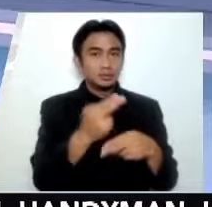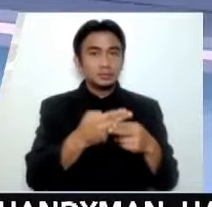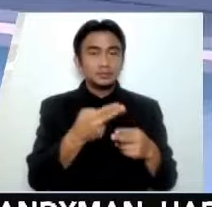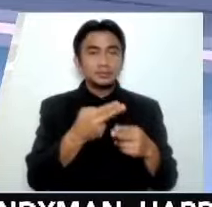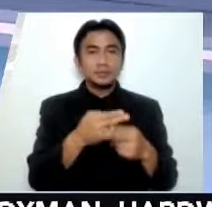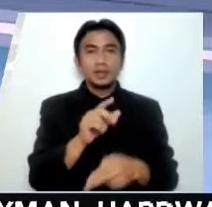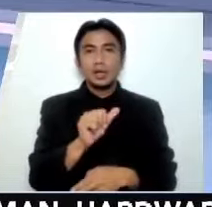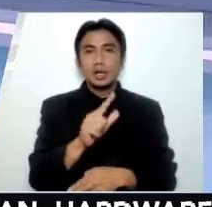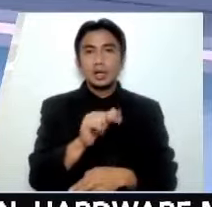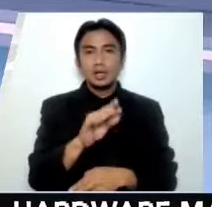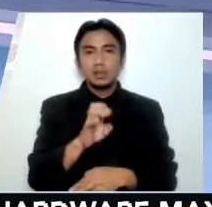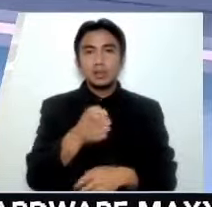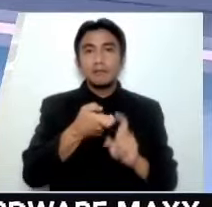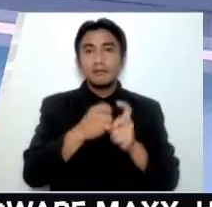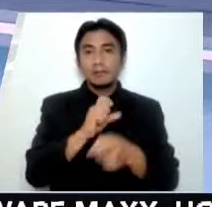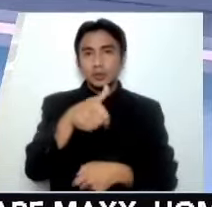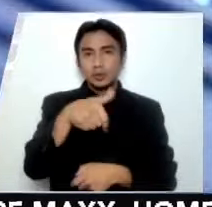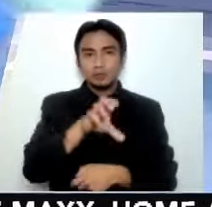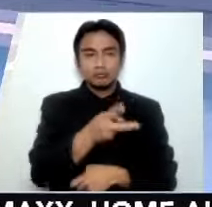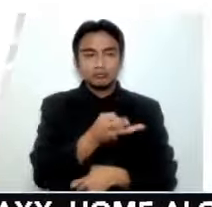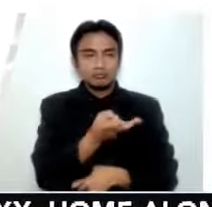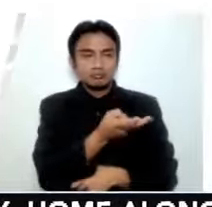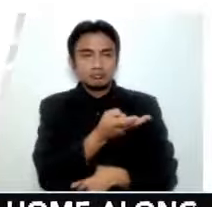Quezon City. Narito ang aking report.